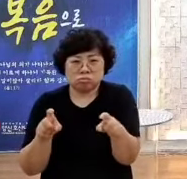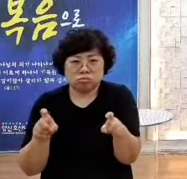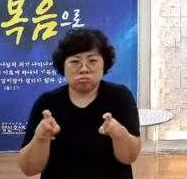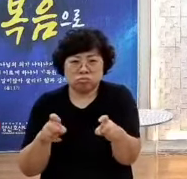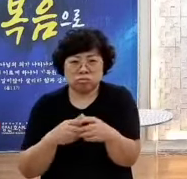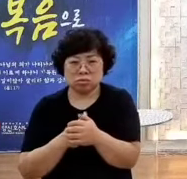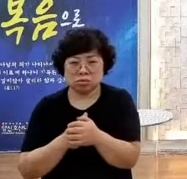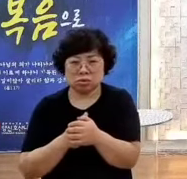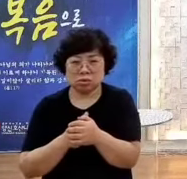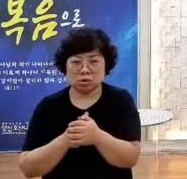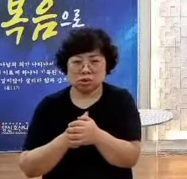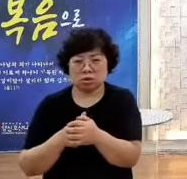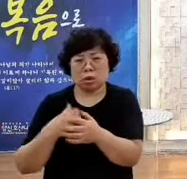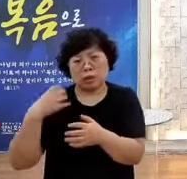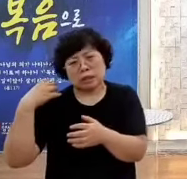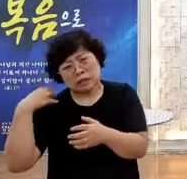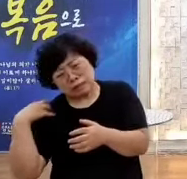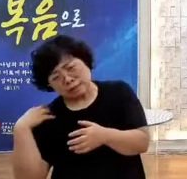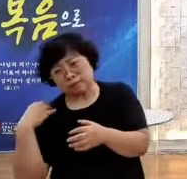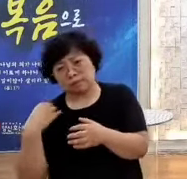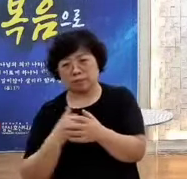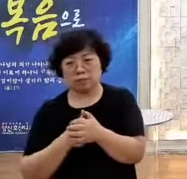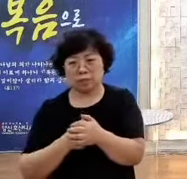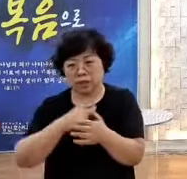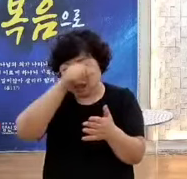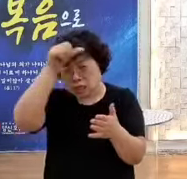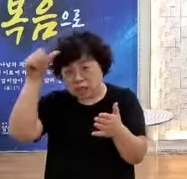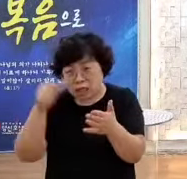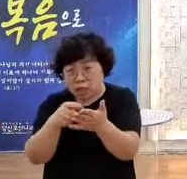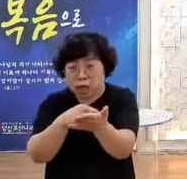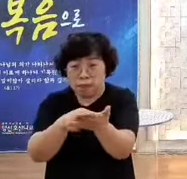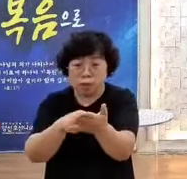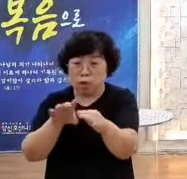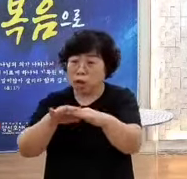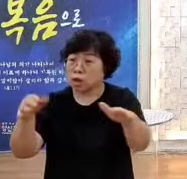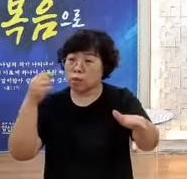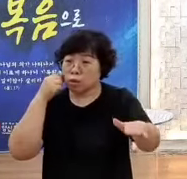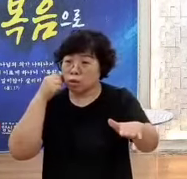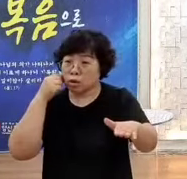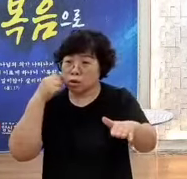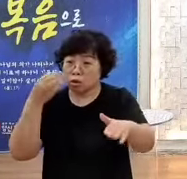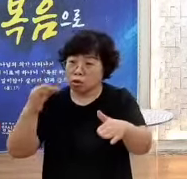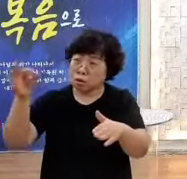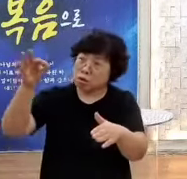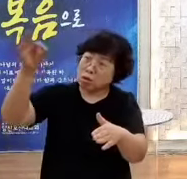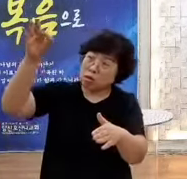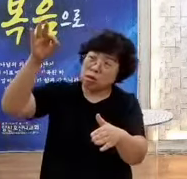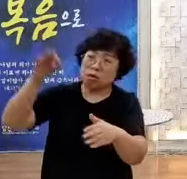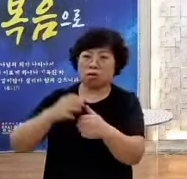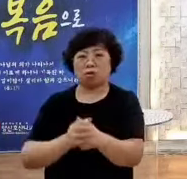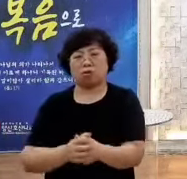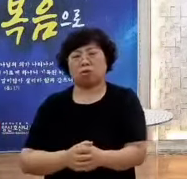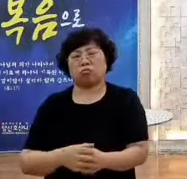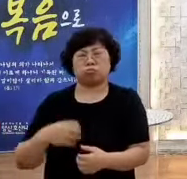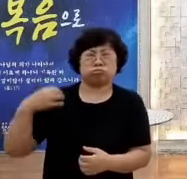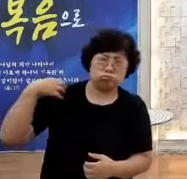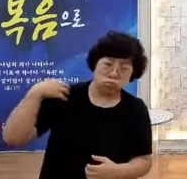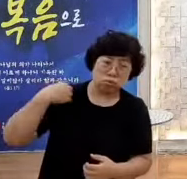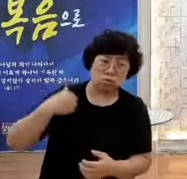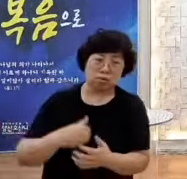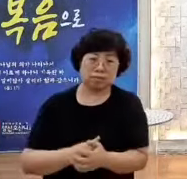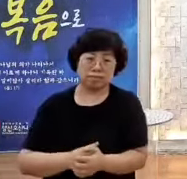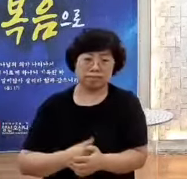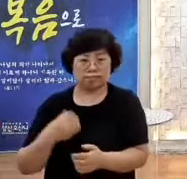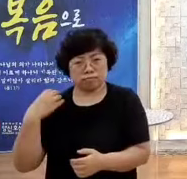짐을. 내가 평생 갚아도 못 갚을, 그리고 이자는 맨날 더 늘어나고 있다 생각해요. 감당이 안 되는